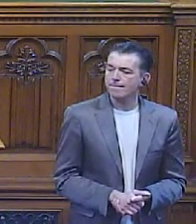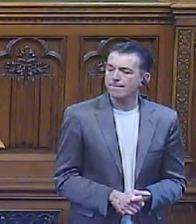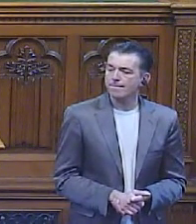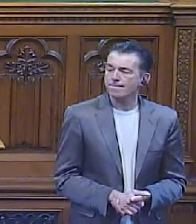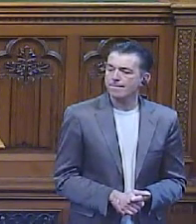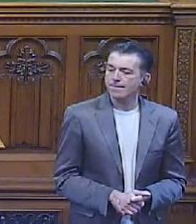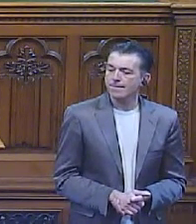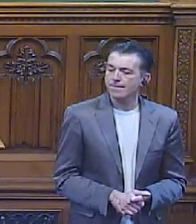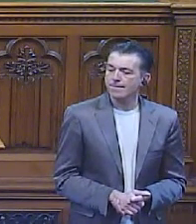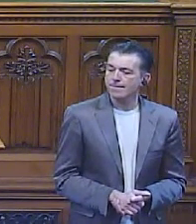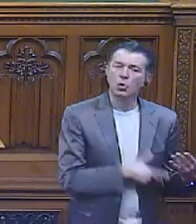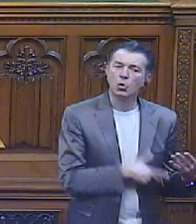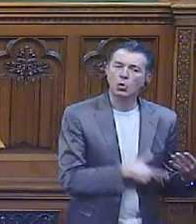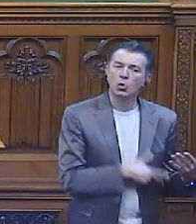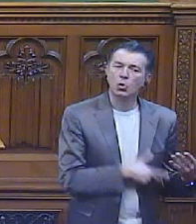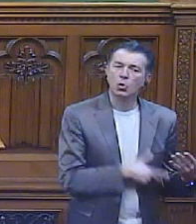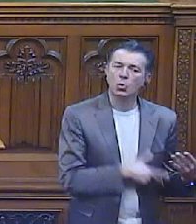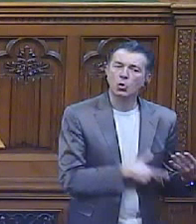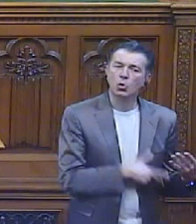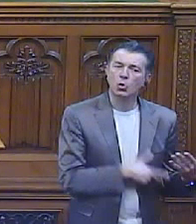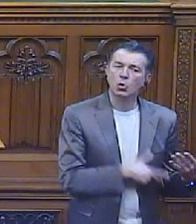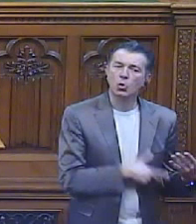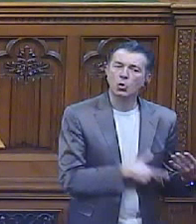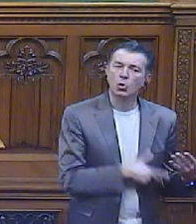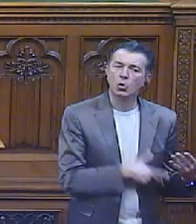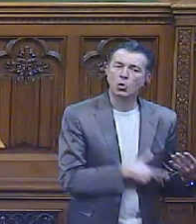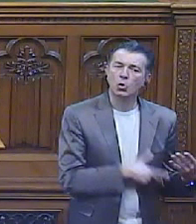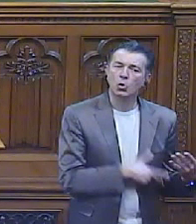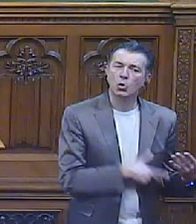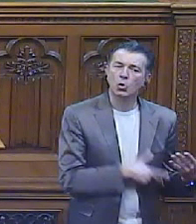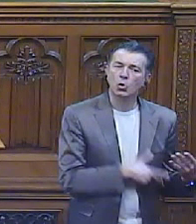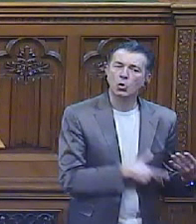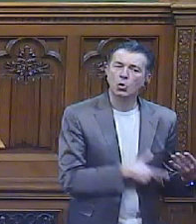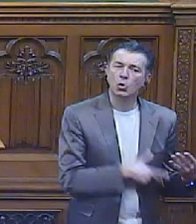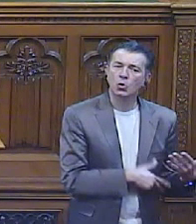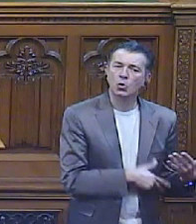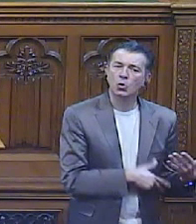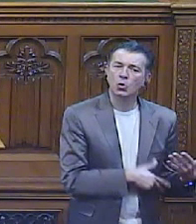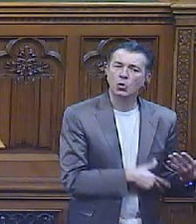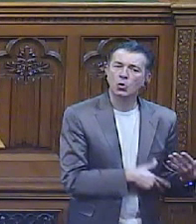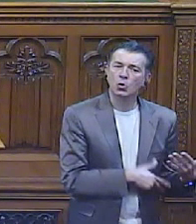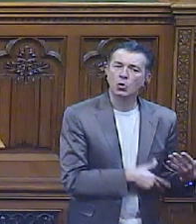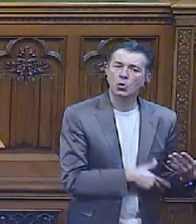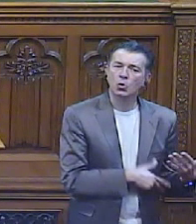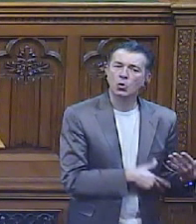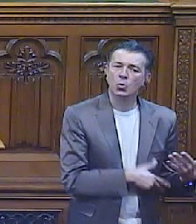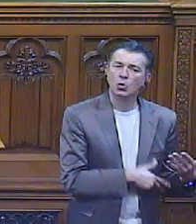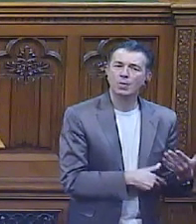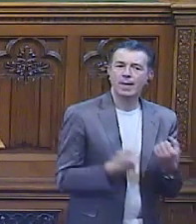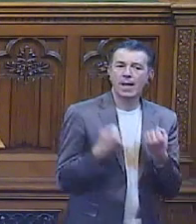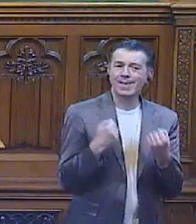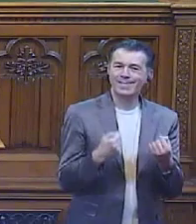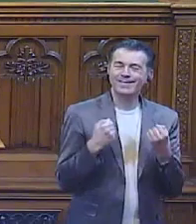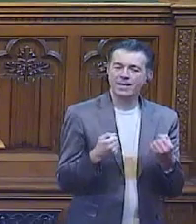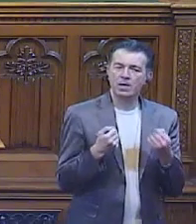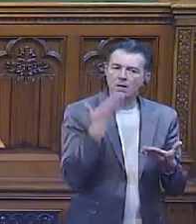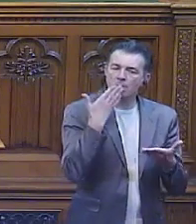Meine sehr geehrten Damen und Herren, die Wiener Stadtregierung steht für die soziale